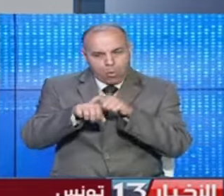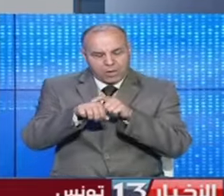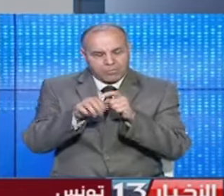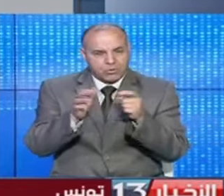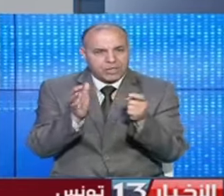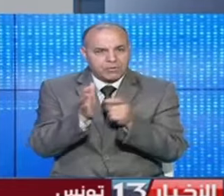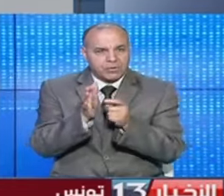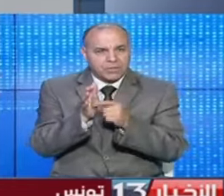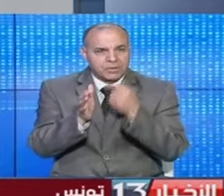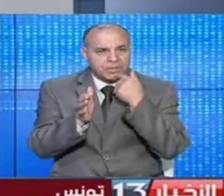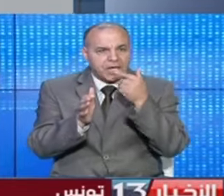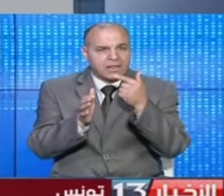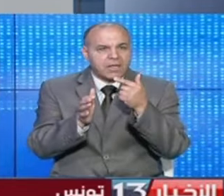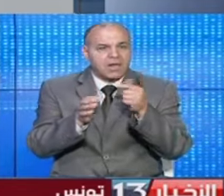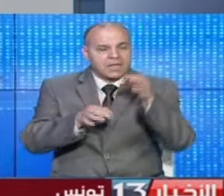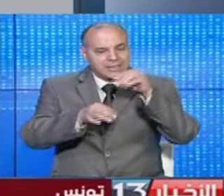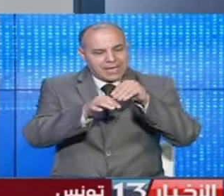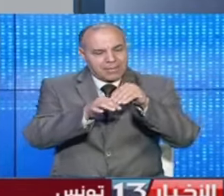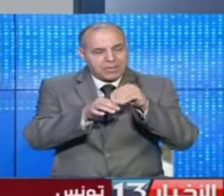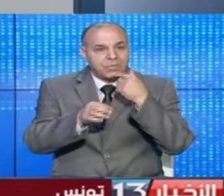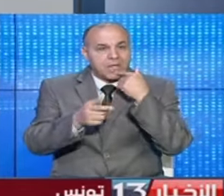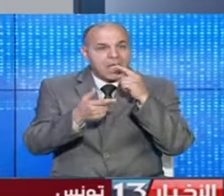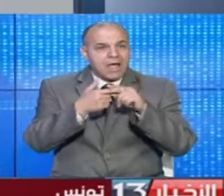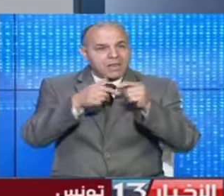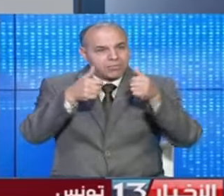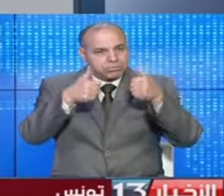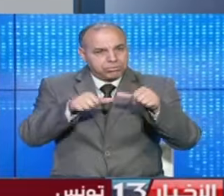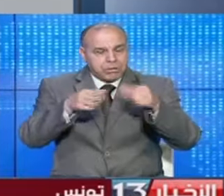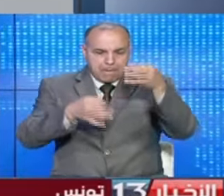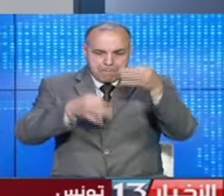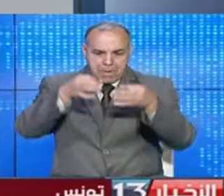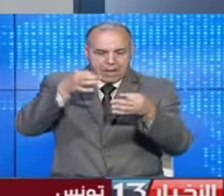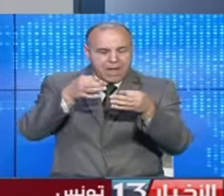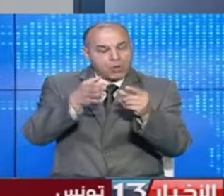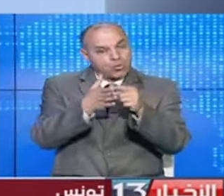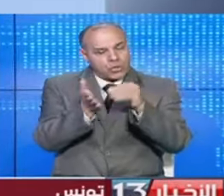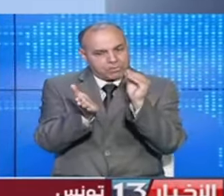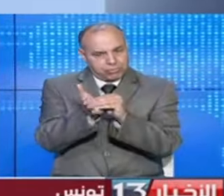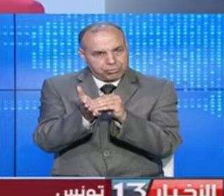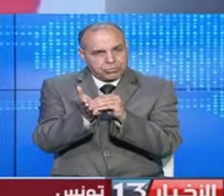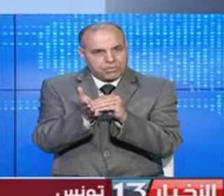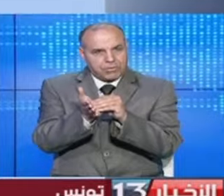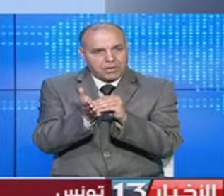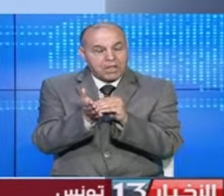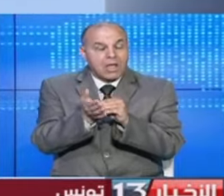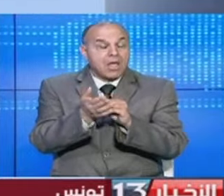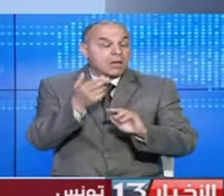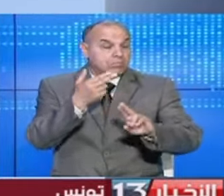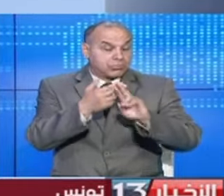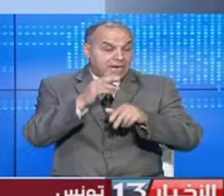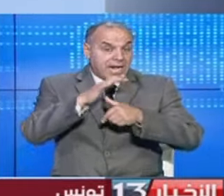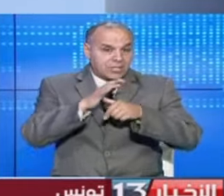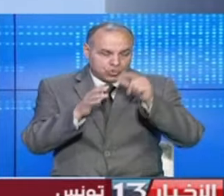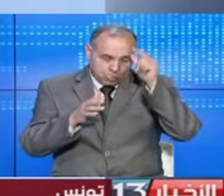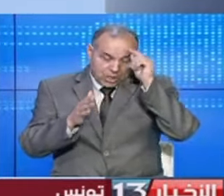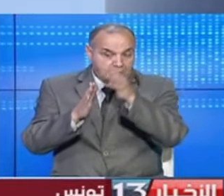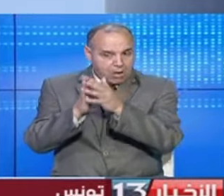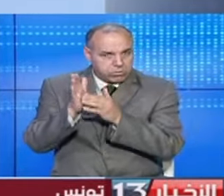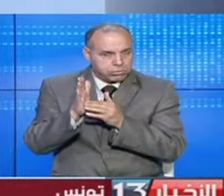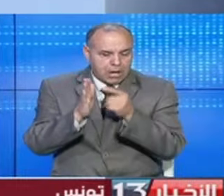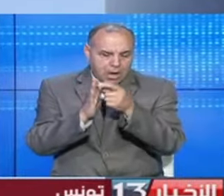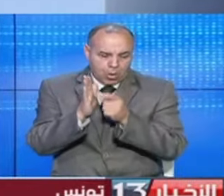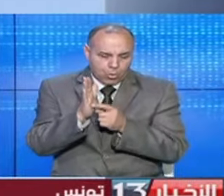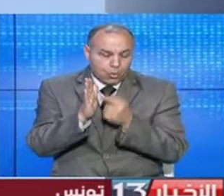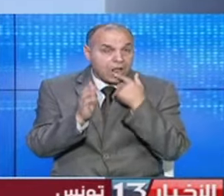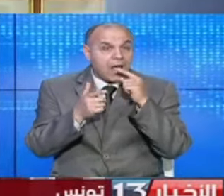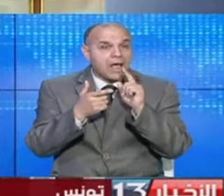أقصى سنة من هذه الانتخابات إرساء المحكمة الدستورية. كما استند رئيس الجمهورية على عناصر